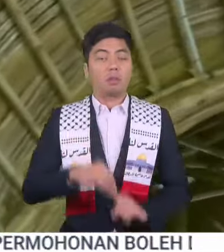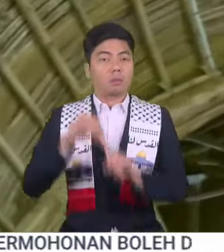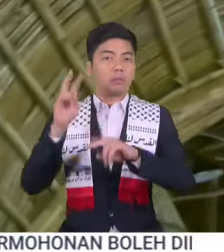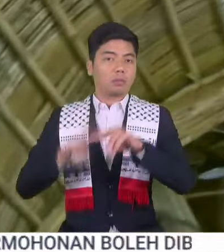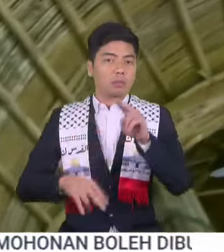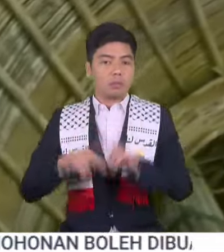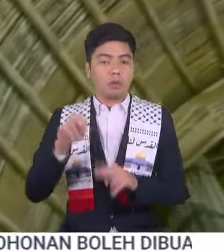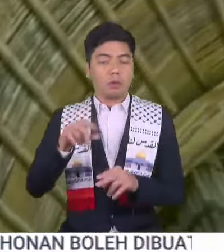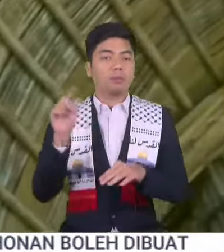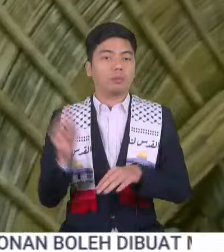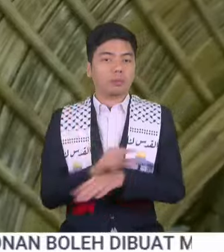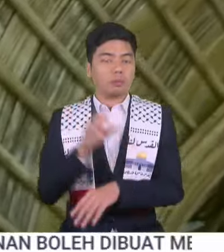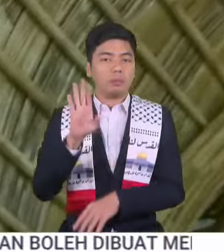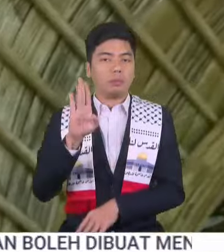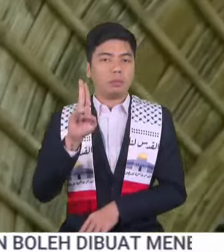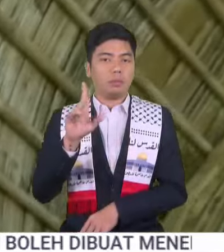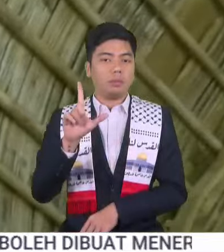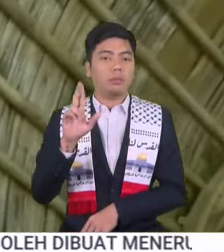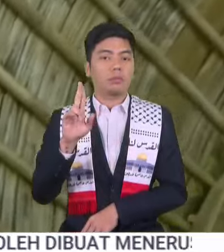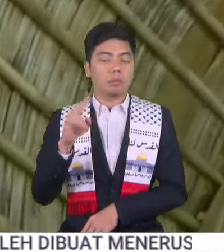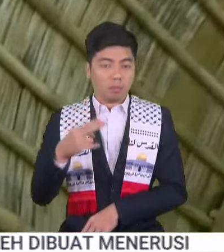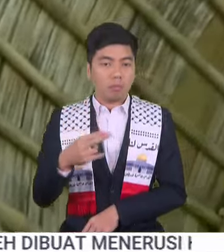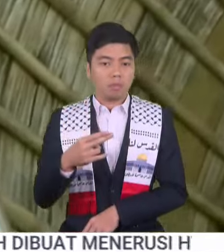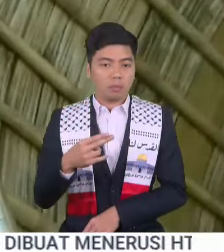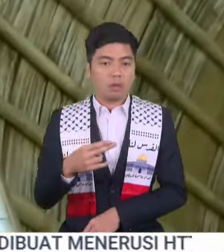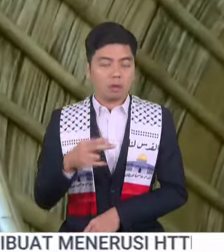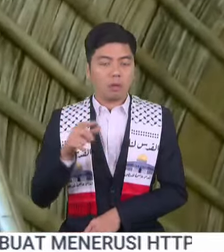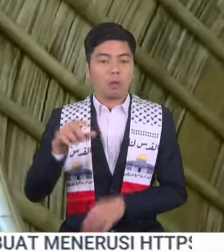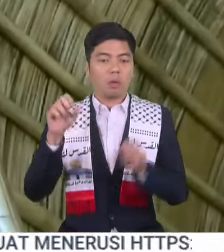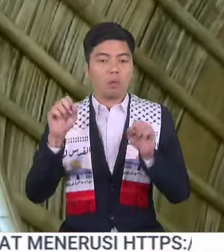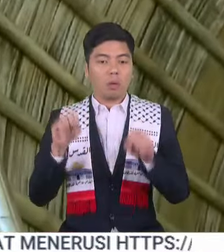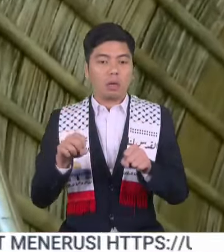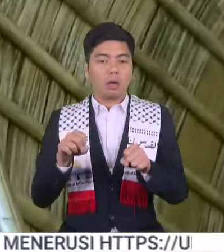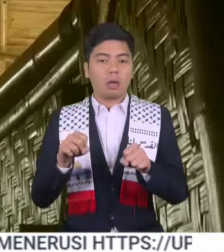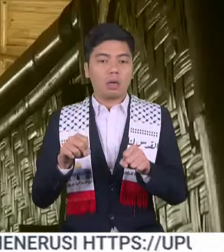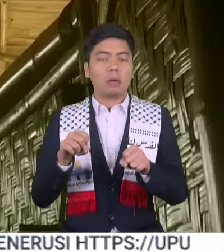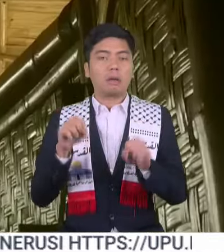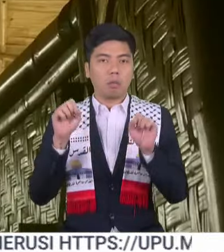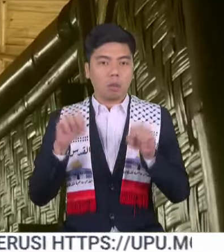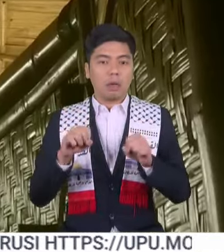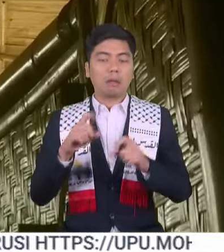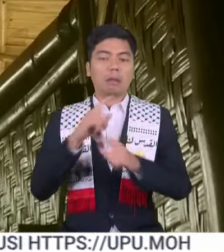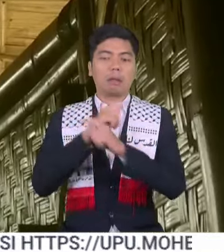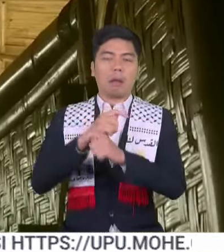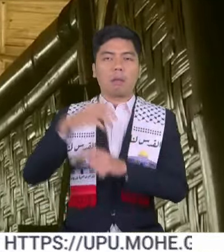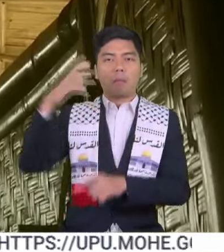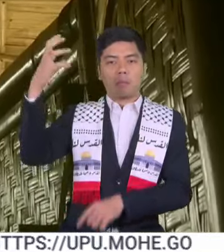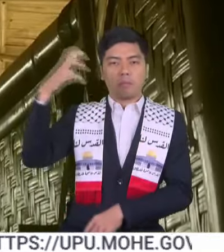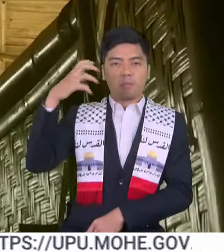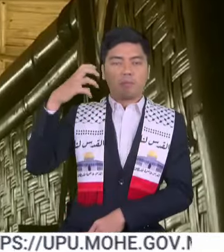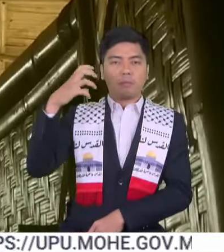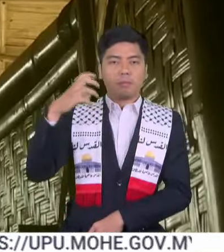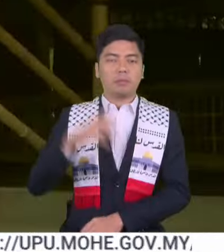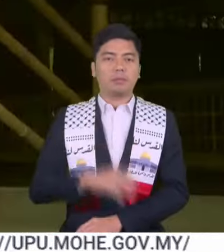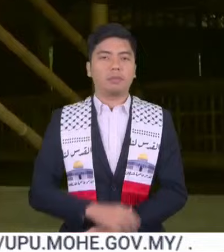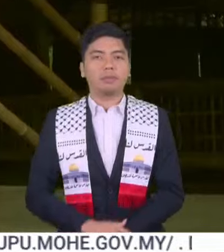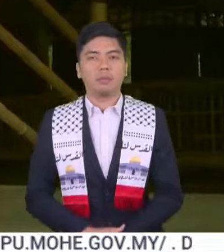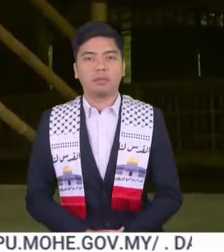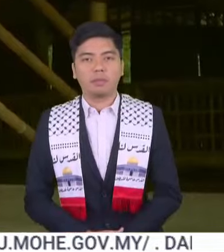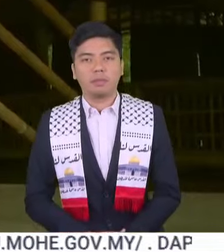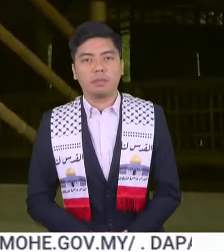surau berasaskan buluh ini secara tidak langsung mengekang isu pemanasan global. Nurazila Muhammad Sani,